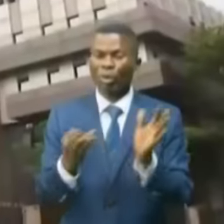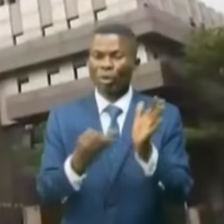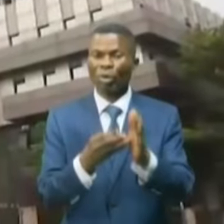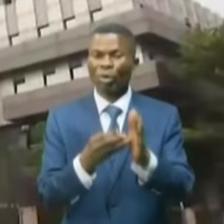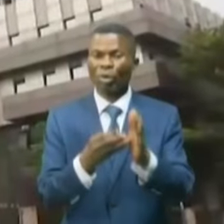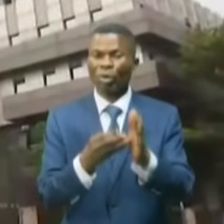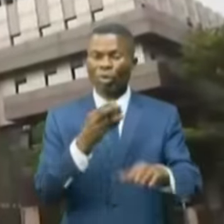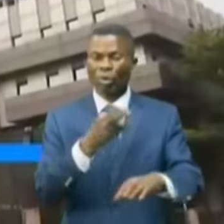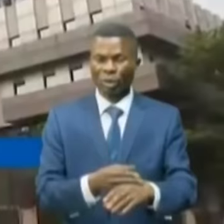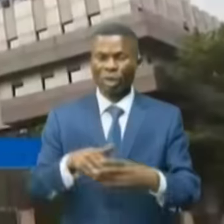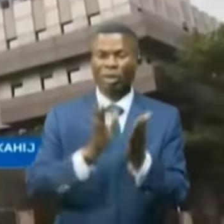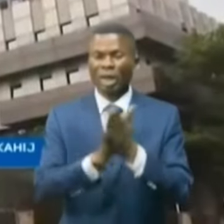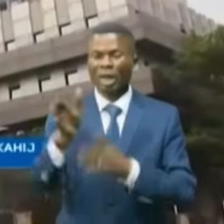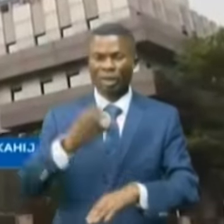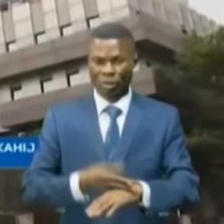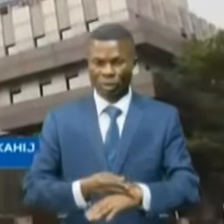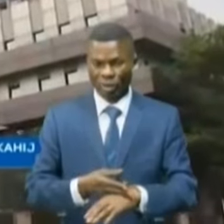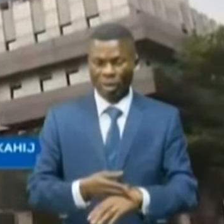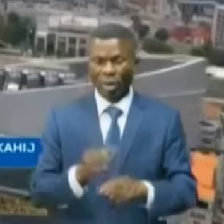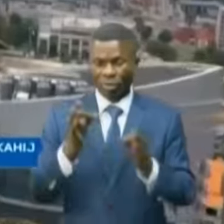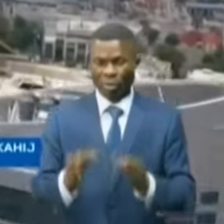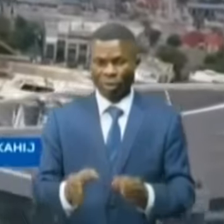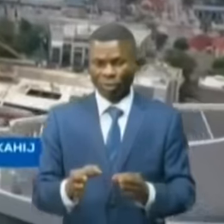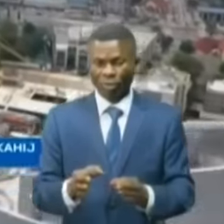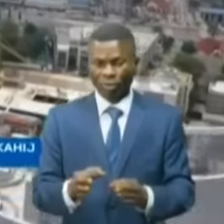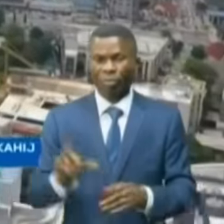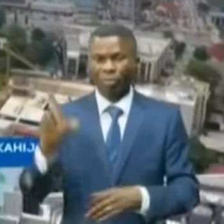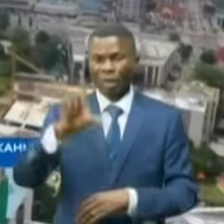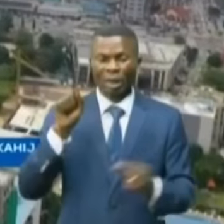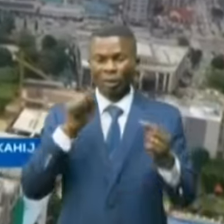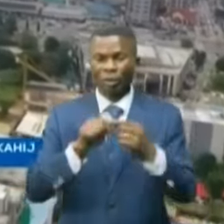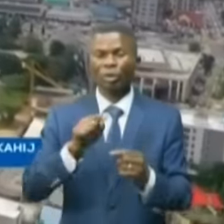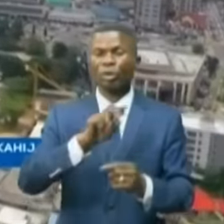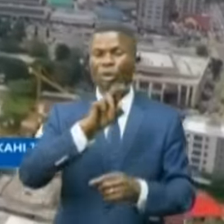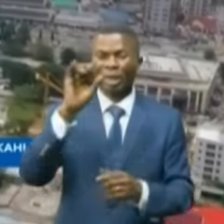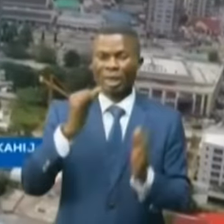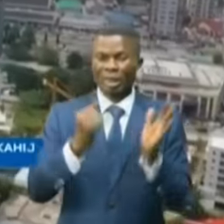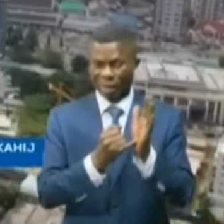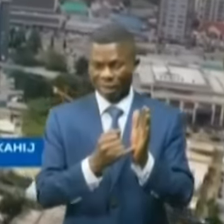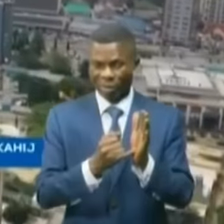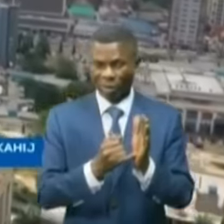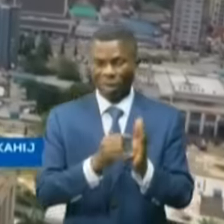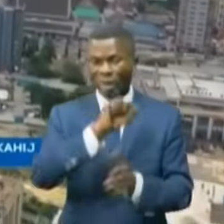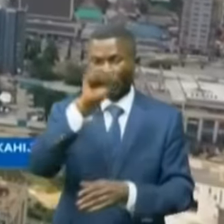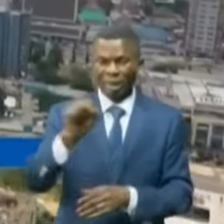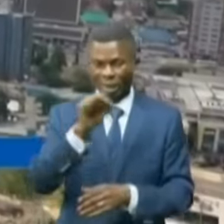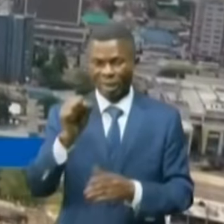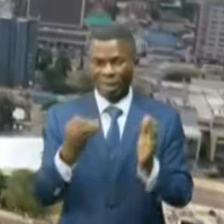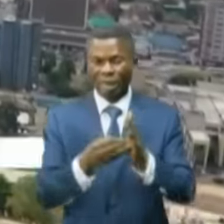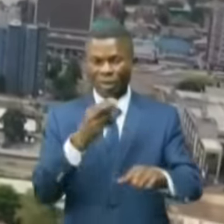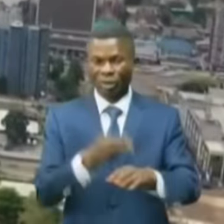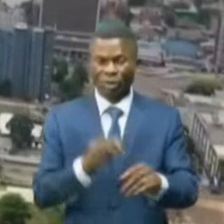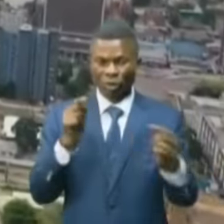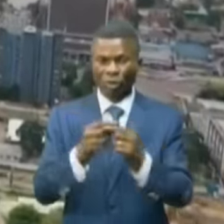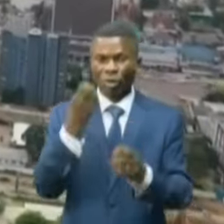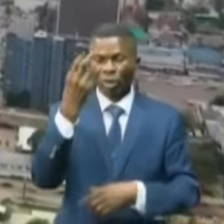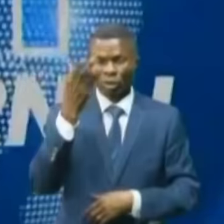le quitter à 15 heures. Et cela, du lundi au vendredi, y compris le samedi de 7 heures à 12